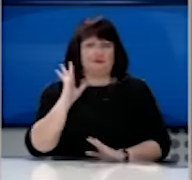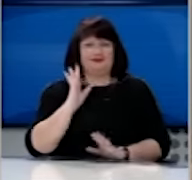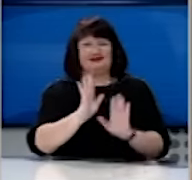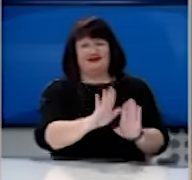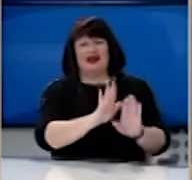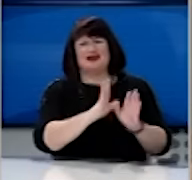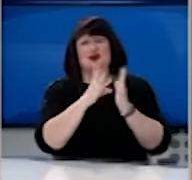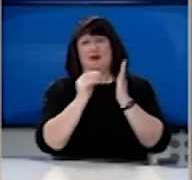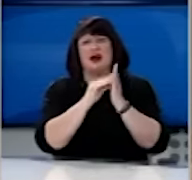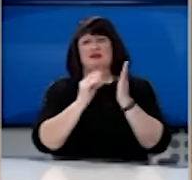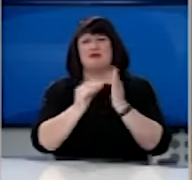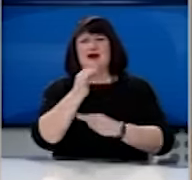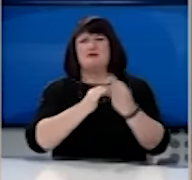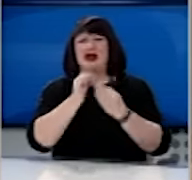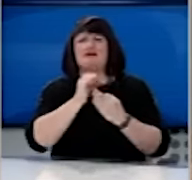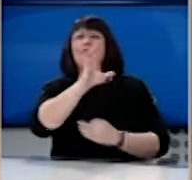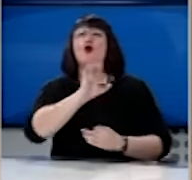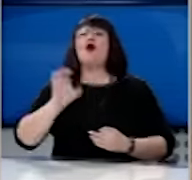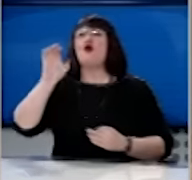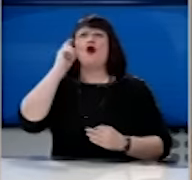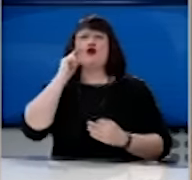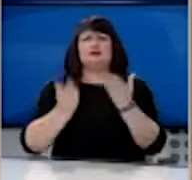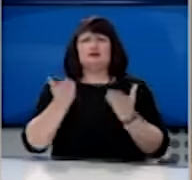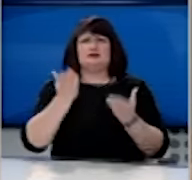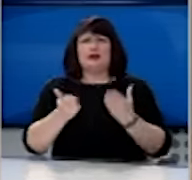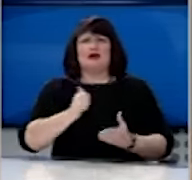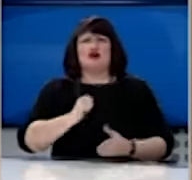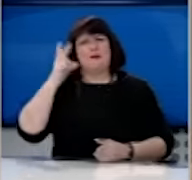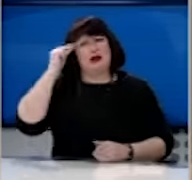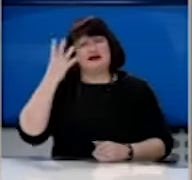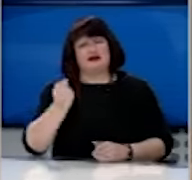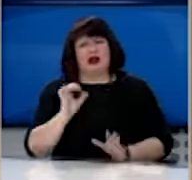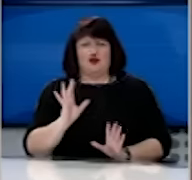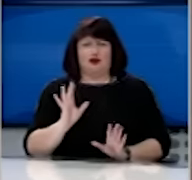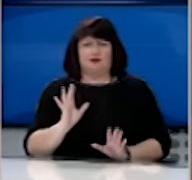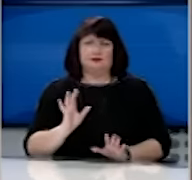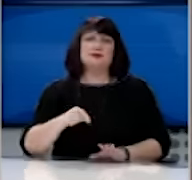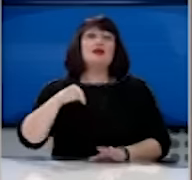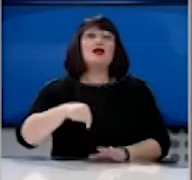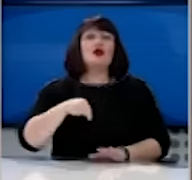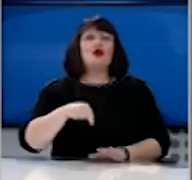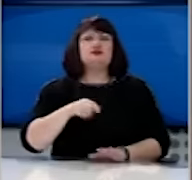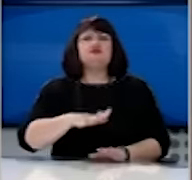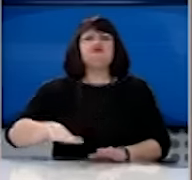τα παραδείγματα με τις άλλες χώρες που έχουν ιδιωτικά πανεπιστήμια. Εδώ